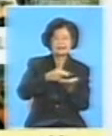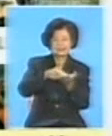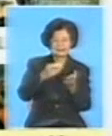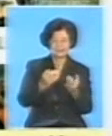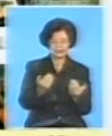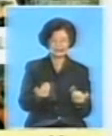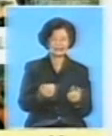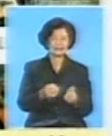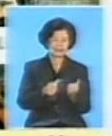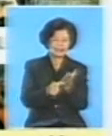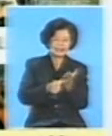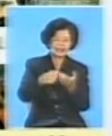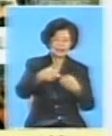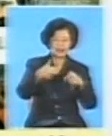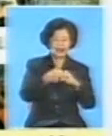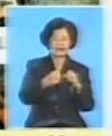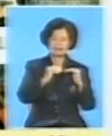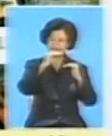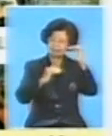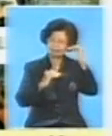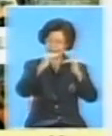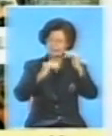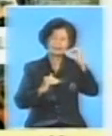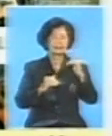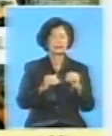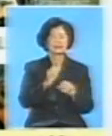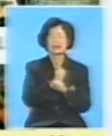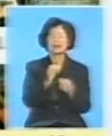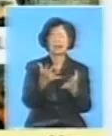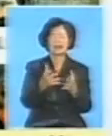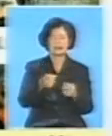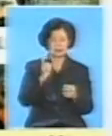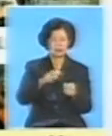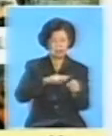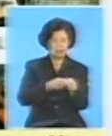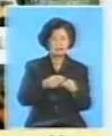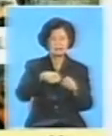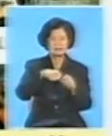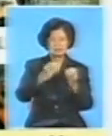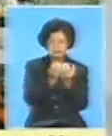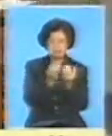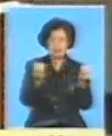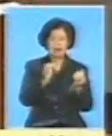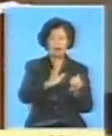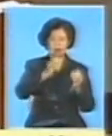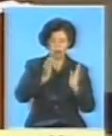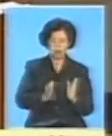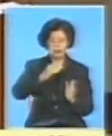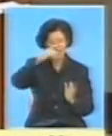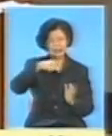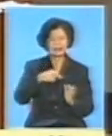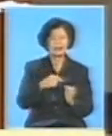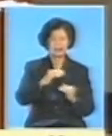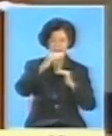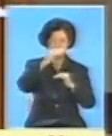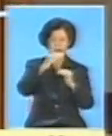างการแก้ปัญหาความเหลื่อมล้ำเนี่ยจะไม่สำเร็จผลได้เลยถ้าปราศจากเรื่องจริยธรรมคุณธรรมของคนไทยเรานะผมถึงกำหนด